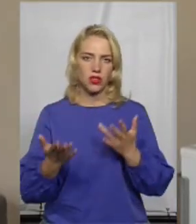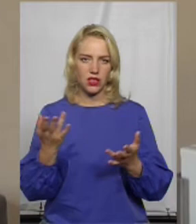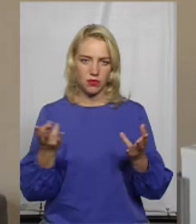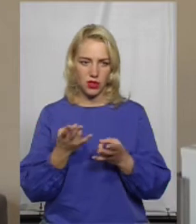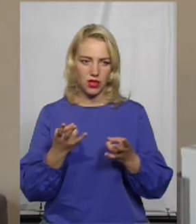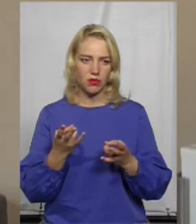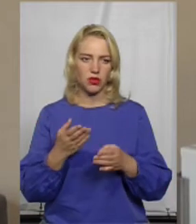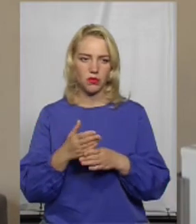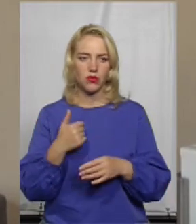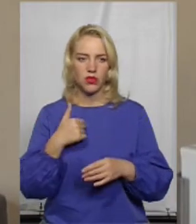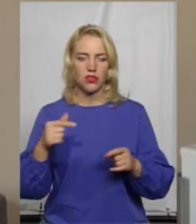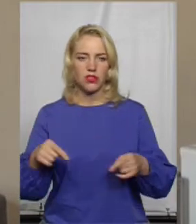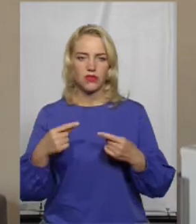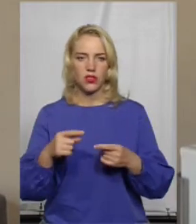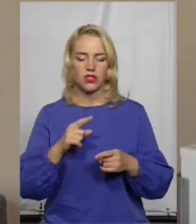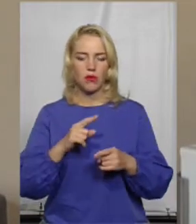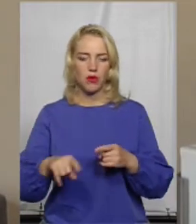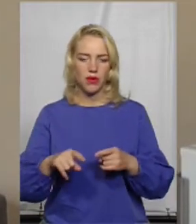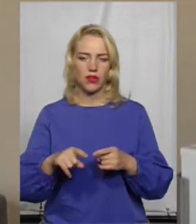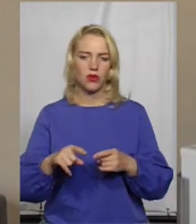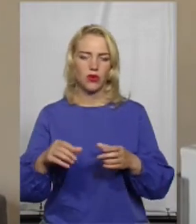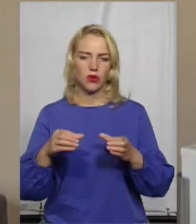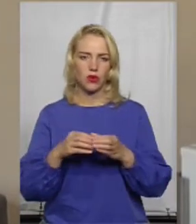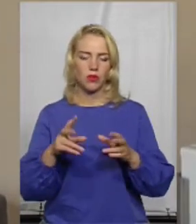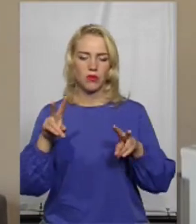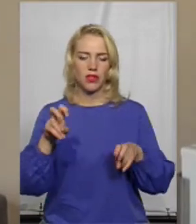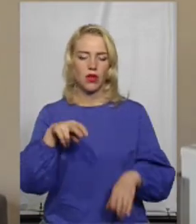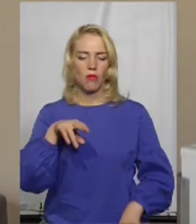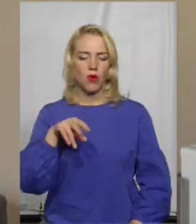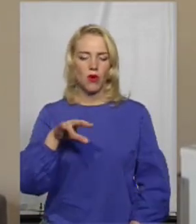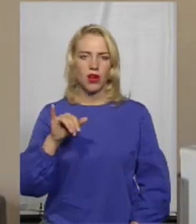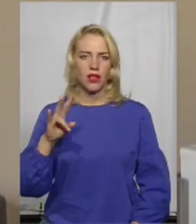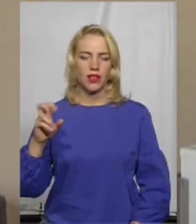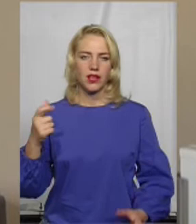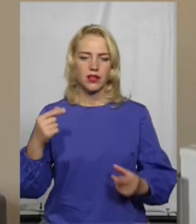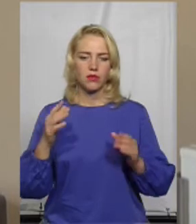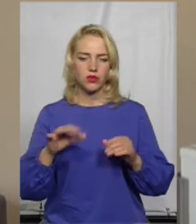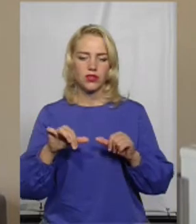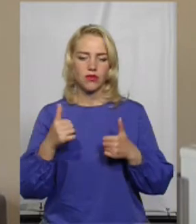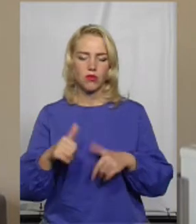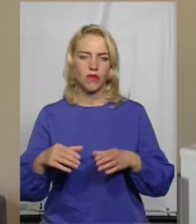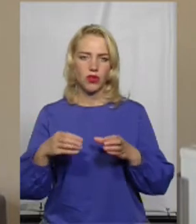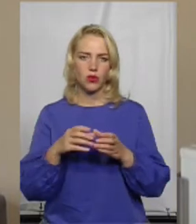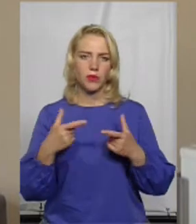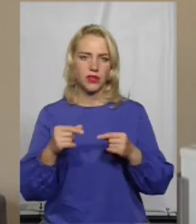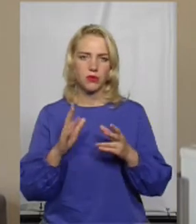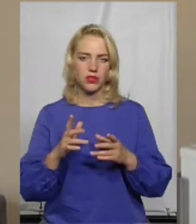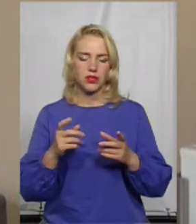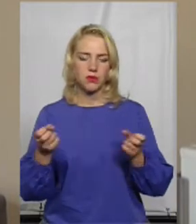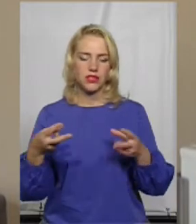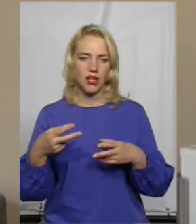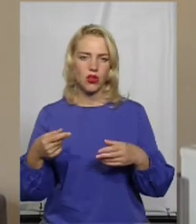створення мобільної групи під назвою «Поліна», поки що це тільки планується, де буде сформована група, яка буде спеціально реагувати